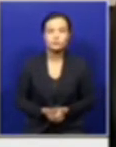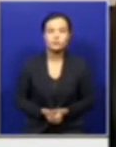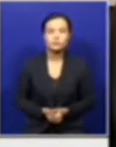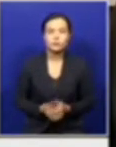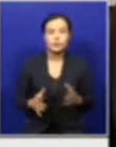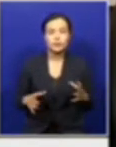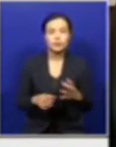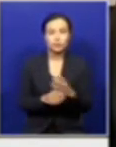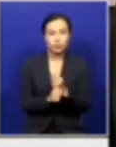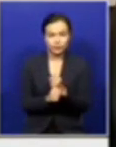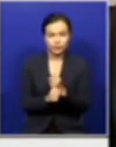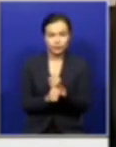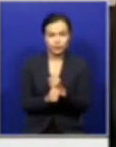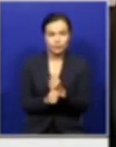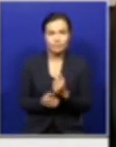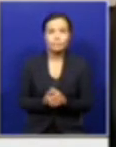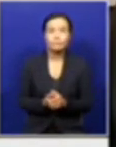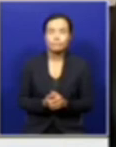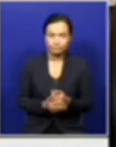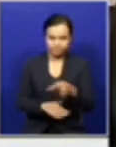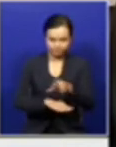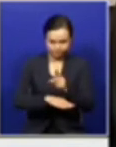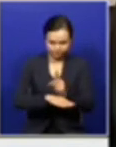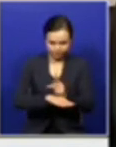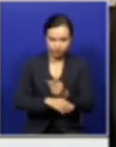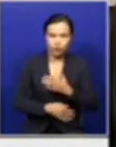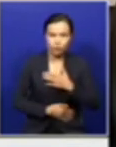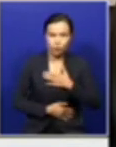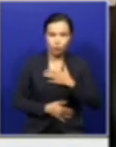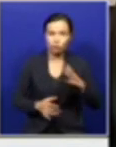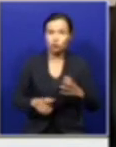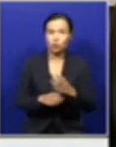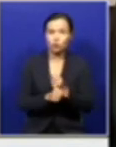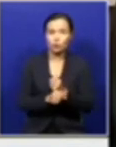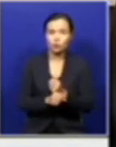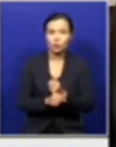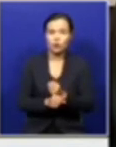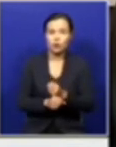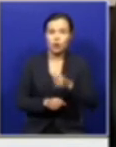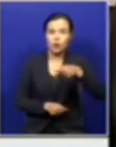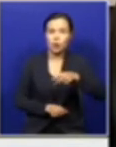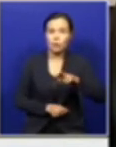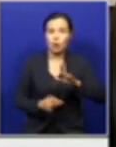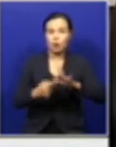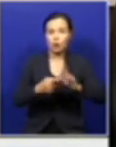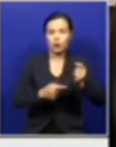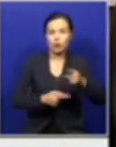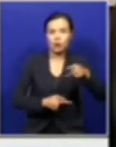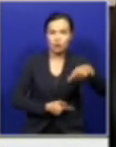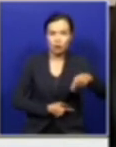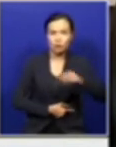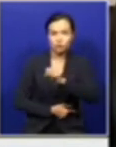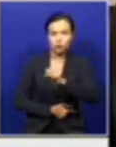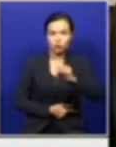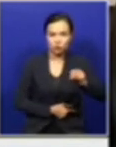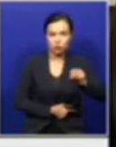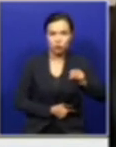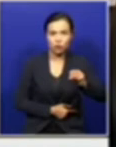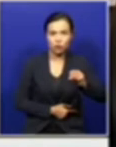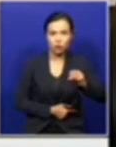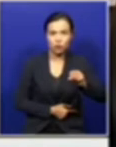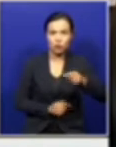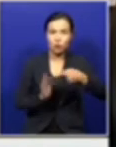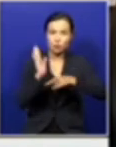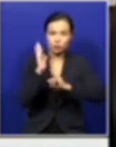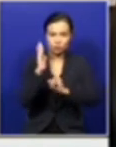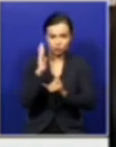ครับท่านประธานครับผมขอสรุปผมนายพรเทพวิสุทธิ์วัฒนศักดิ์สมาชิกสภาผู้แทนราษฎรประจวบ